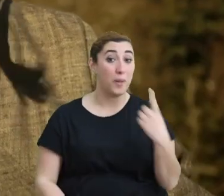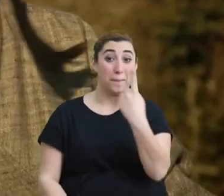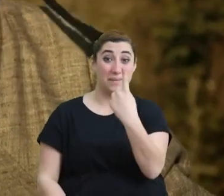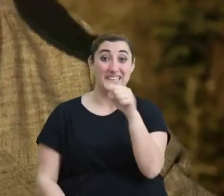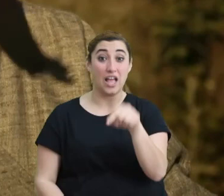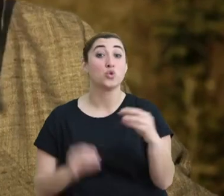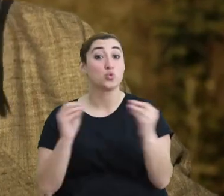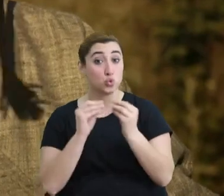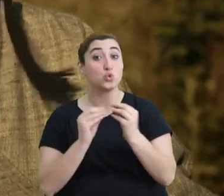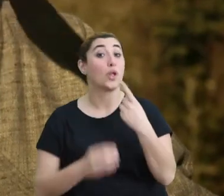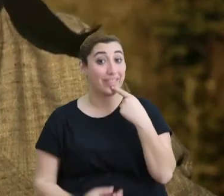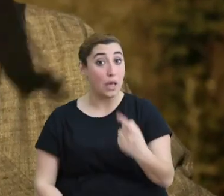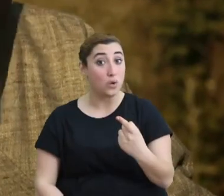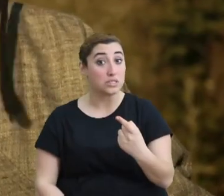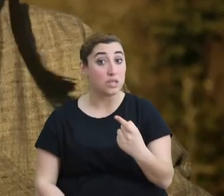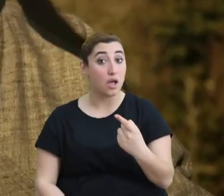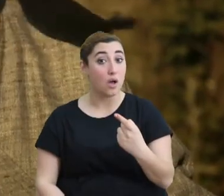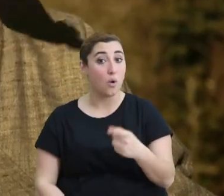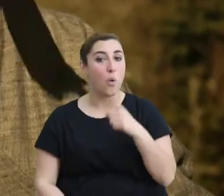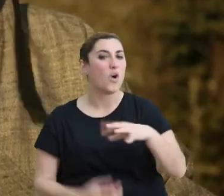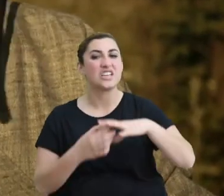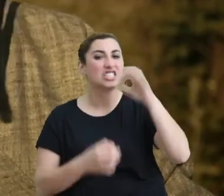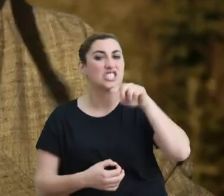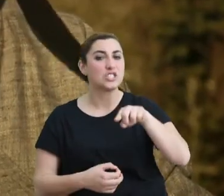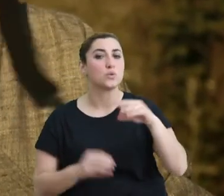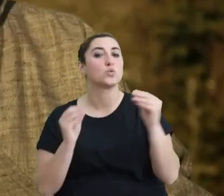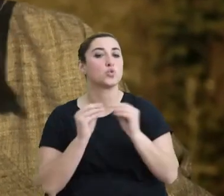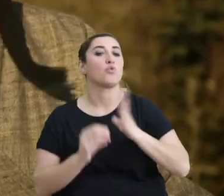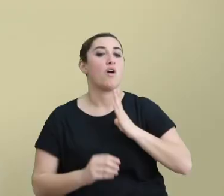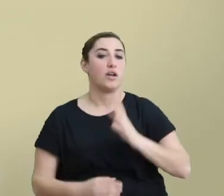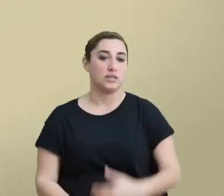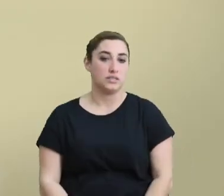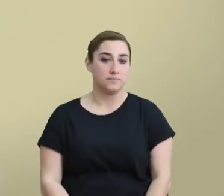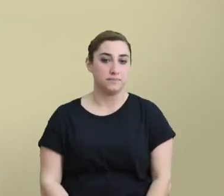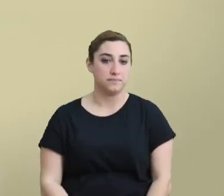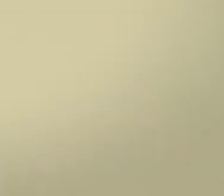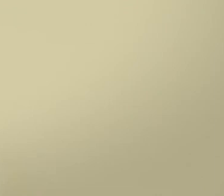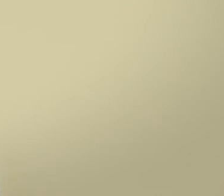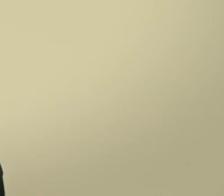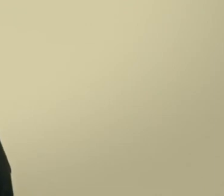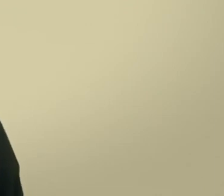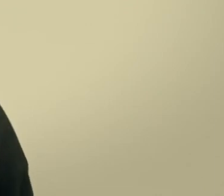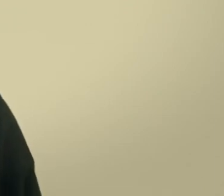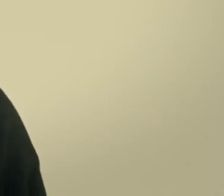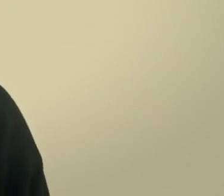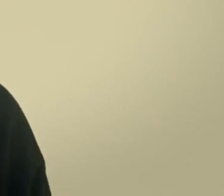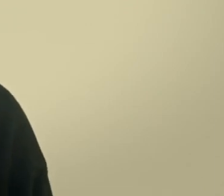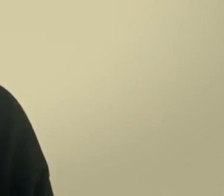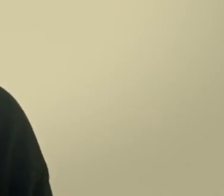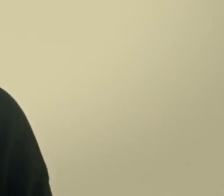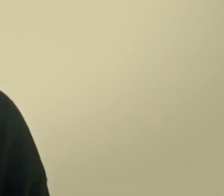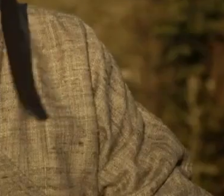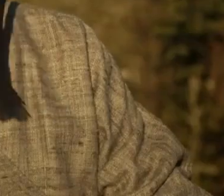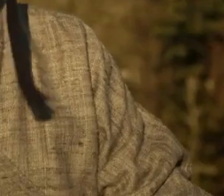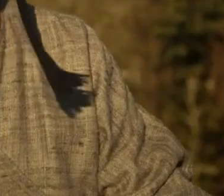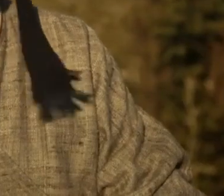1 faresi suçlu der ise o kişi suçludur. Yunus gündeye gelmişçesine düşünür bir halde